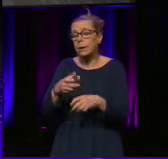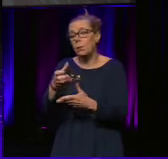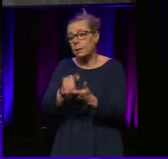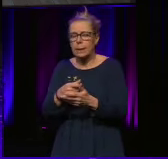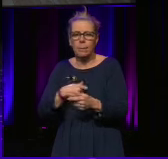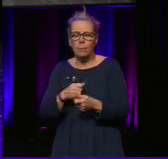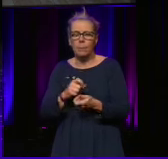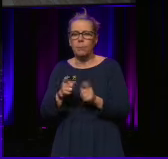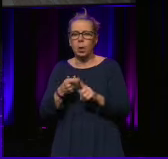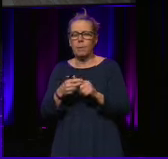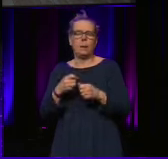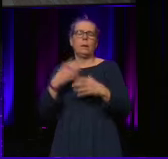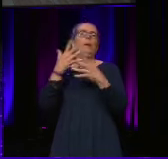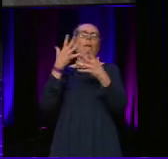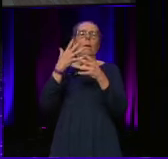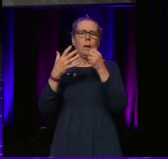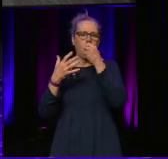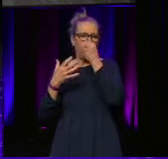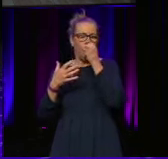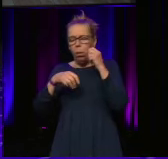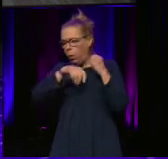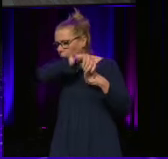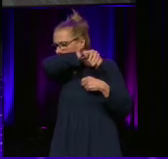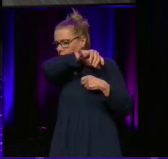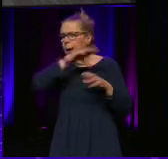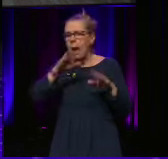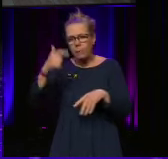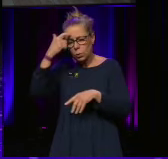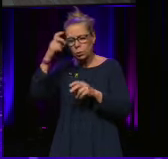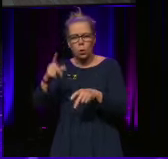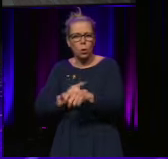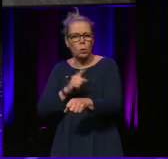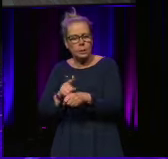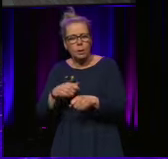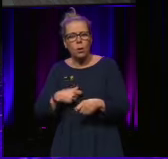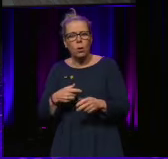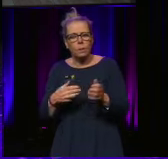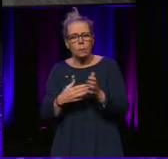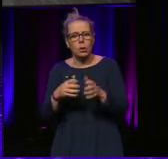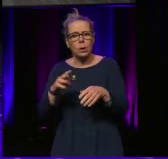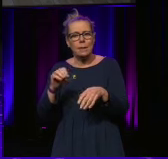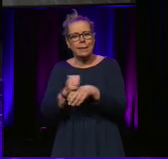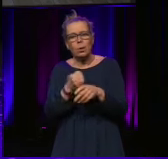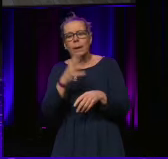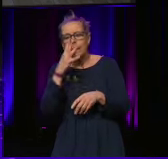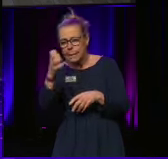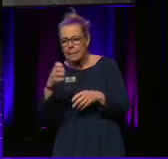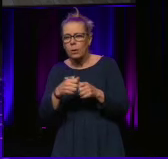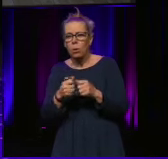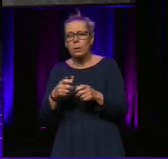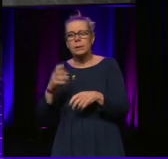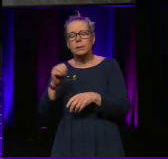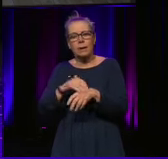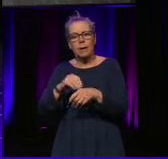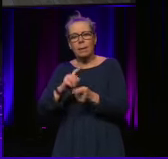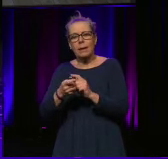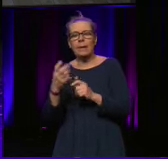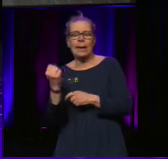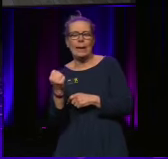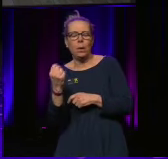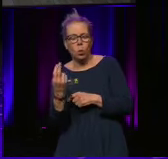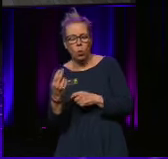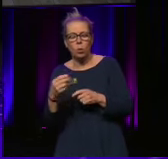här, därför att man har trott det här ganska länge. Och det är först kanske under 1990-talet när Sverige kom med i EU, Europakonventionen blev en del av svensk rätt. Det är först